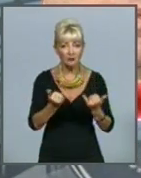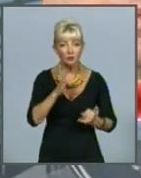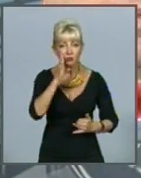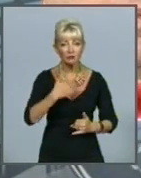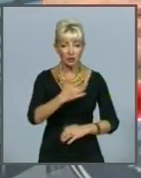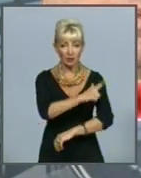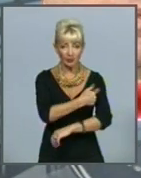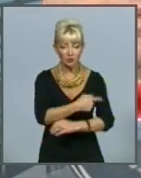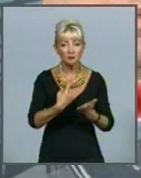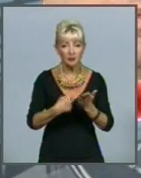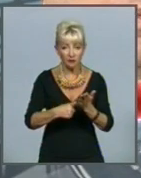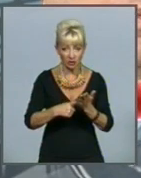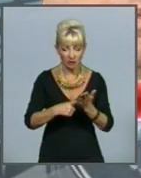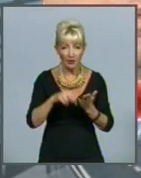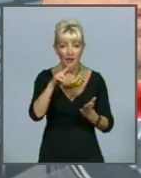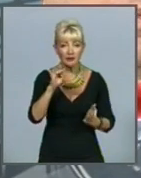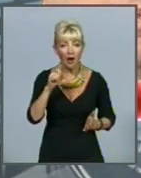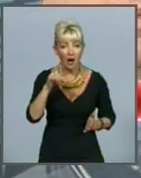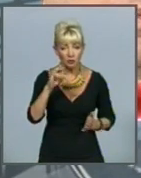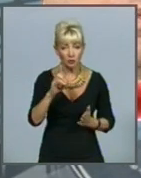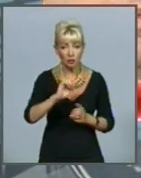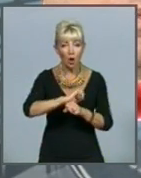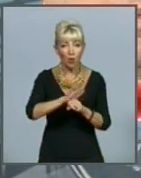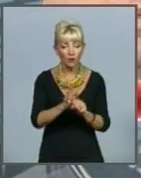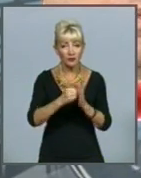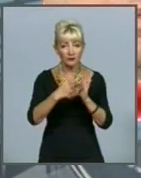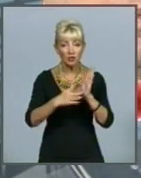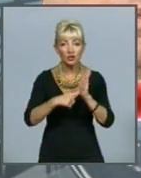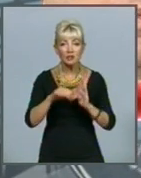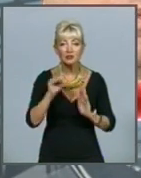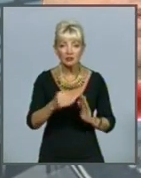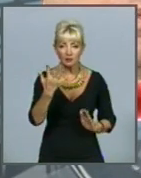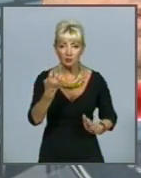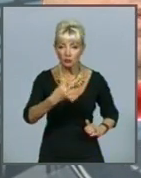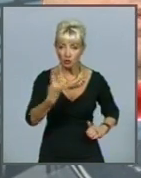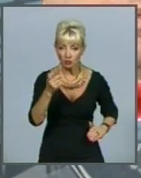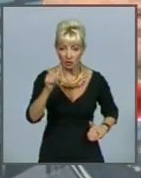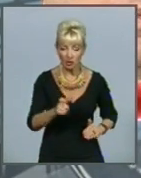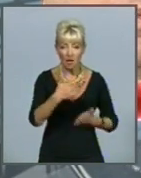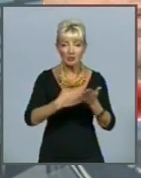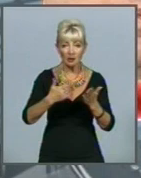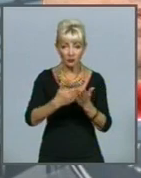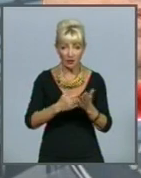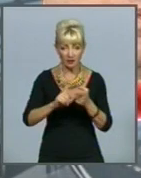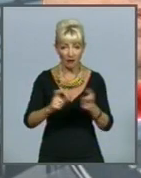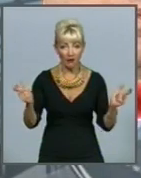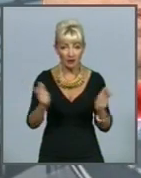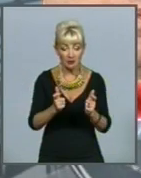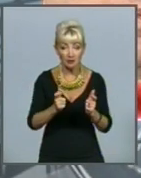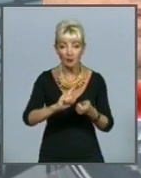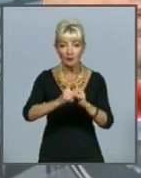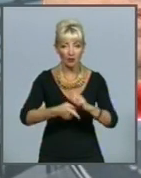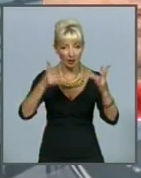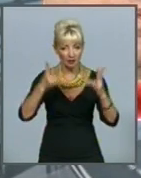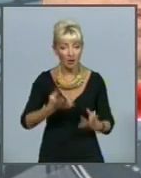діагнозом COVID-19 знаходилося 6544 людини. Скасування карантину призведе до катастрофи. Якщо повністю